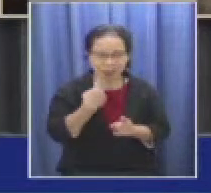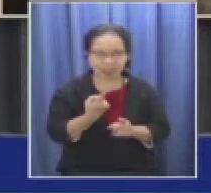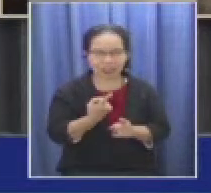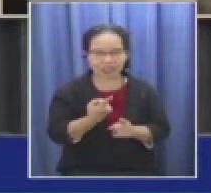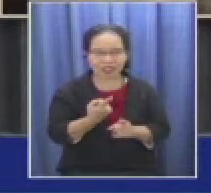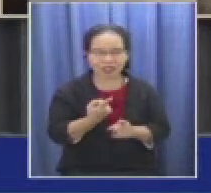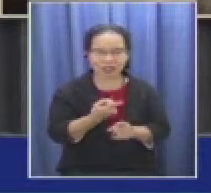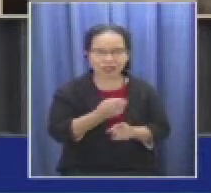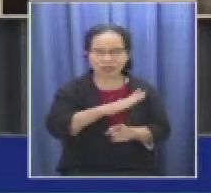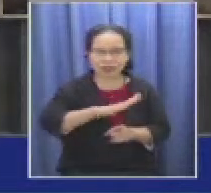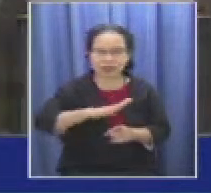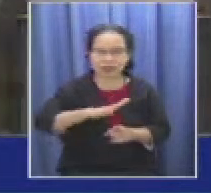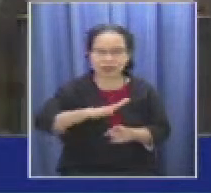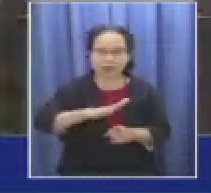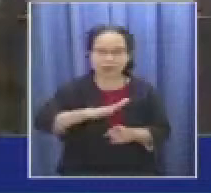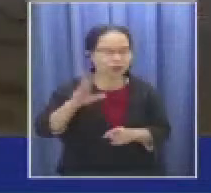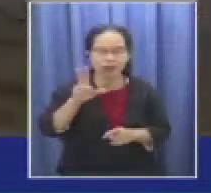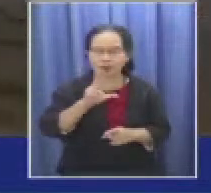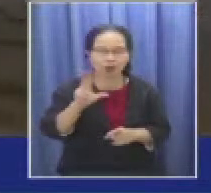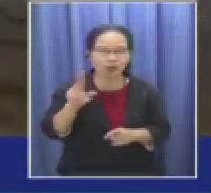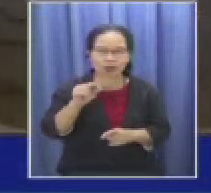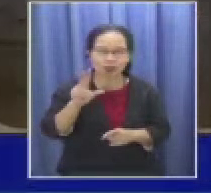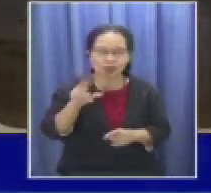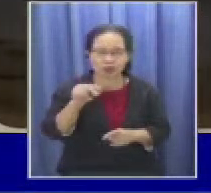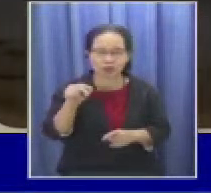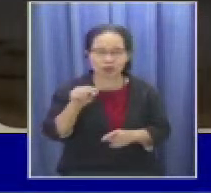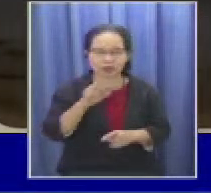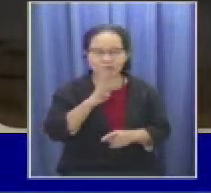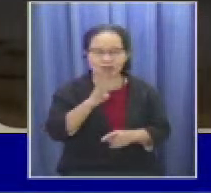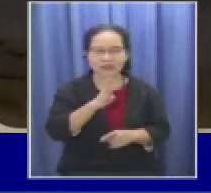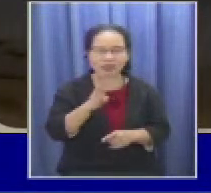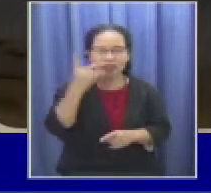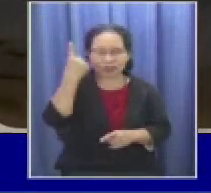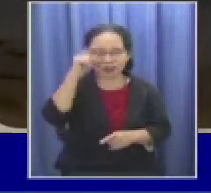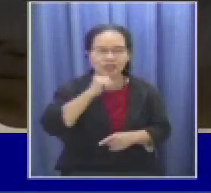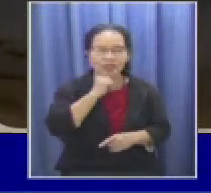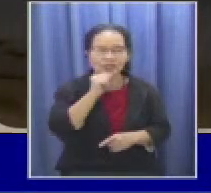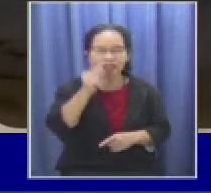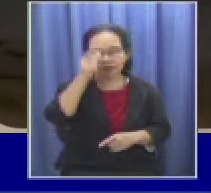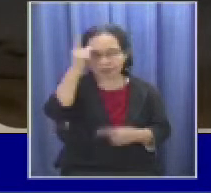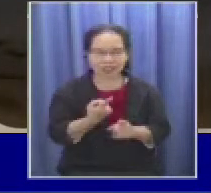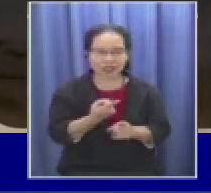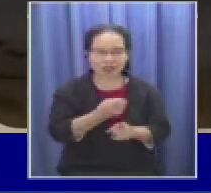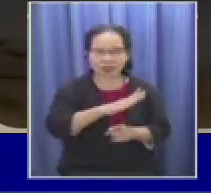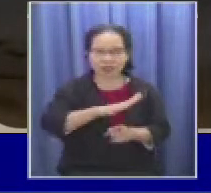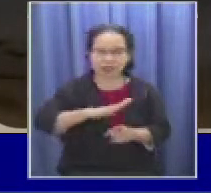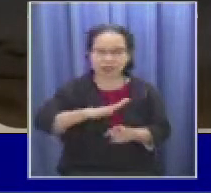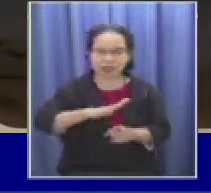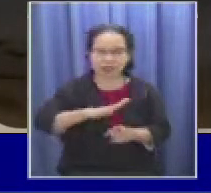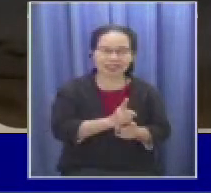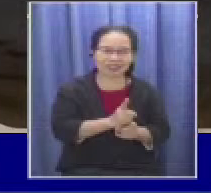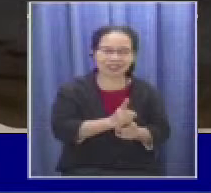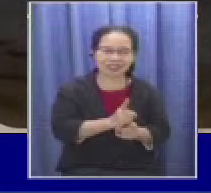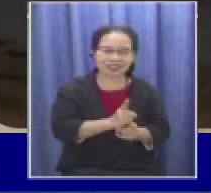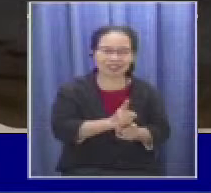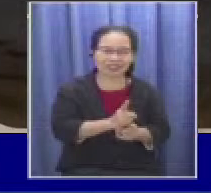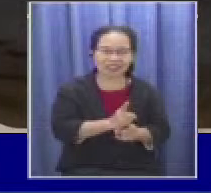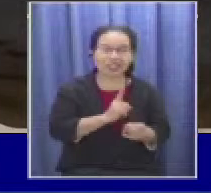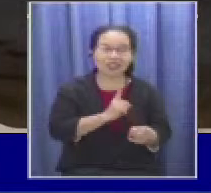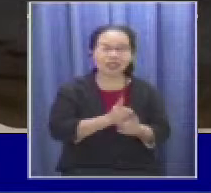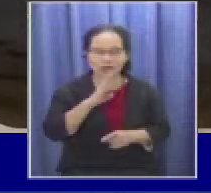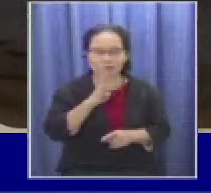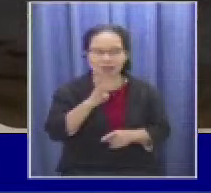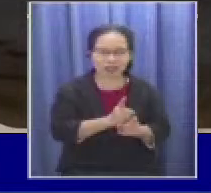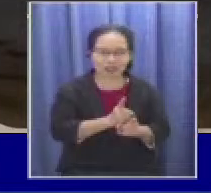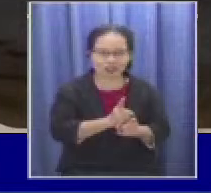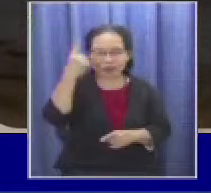obeba obeko obeka say obeba so me de meba obeko so me gidi pa o me gidi gimi di meba